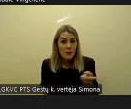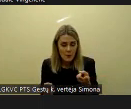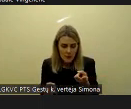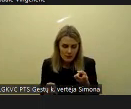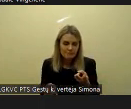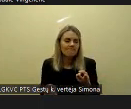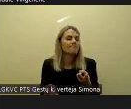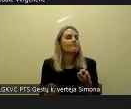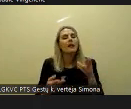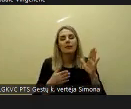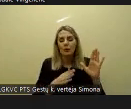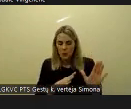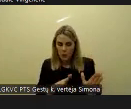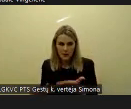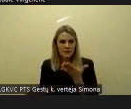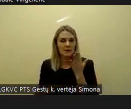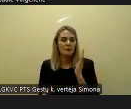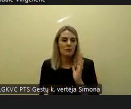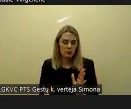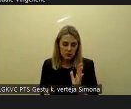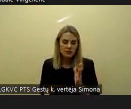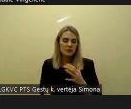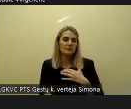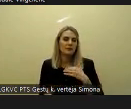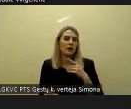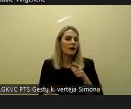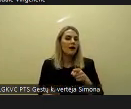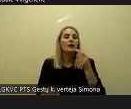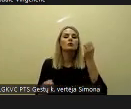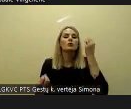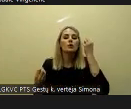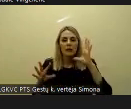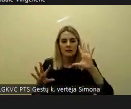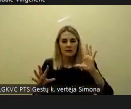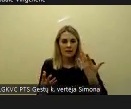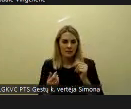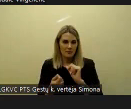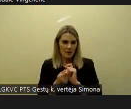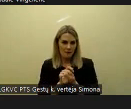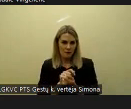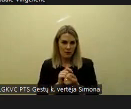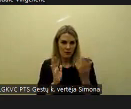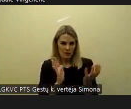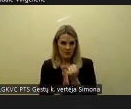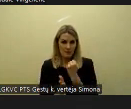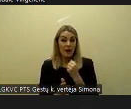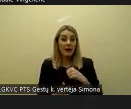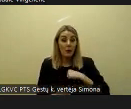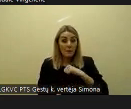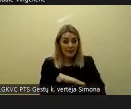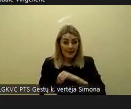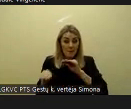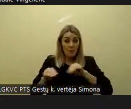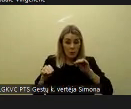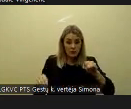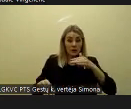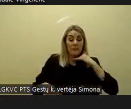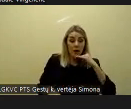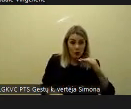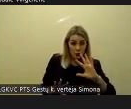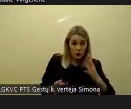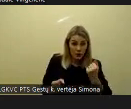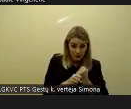žymiai didesnė tikimybė, kad jie supras, kaip įgyvendinti tą reformą, jeigu ji pati jiems bus aiški. Ir jūs matote, čia yra